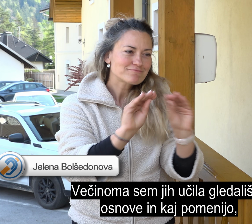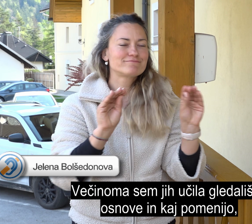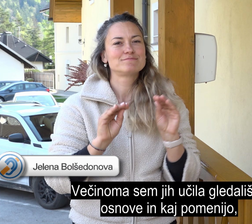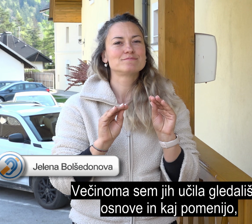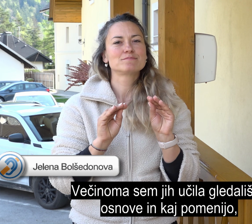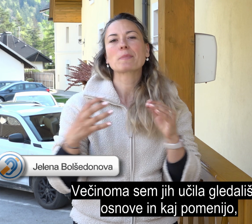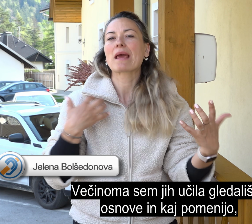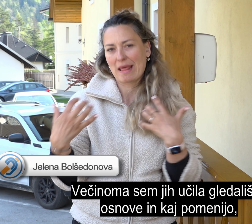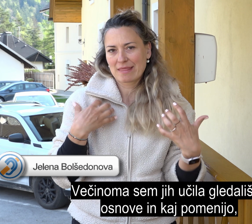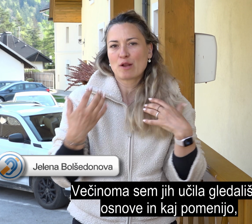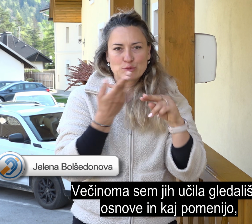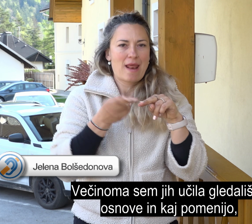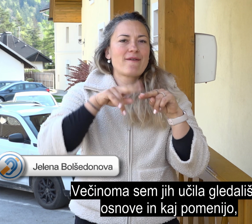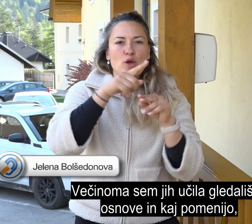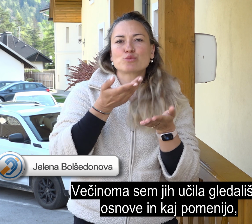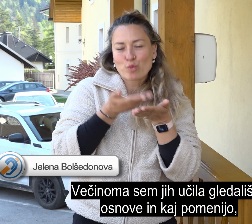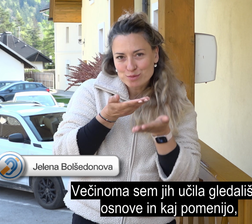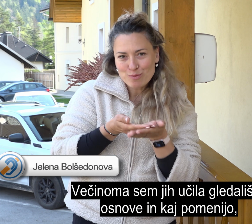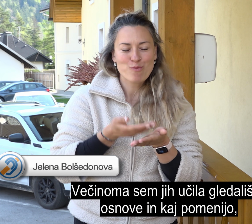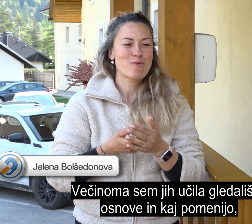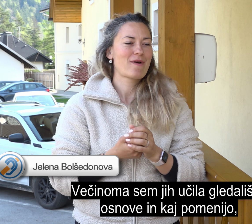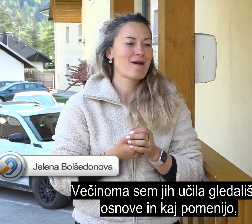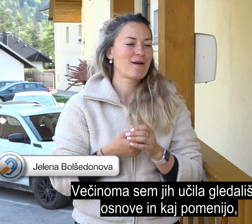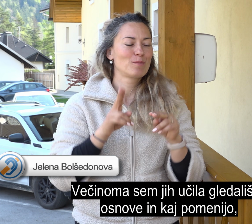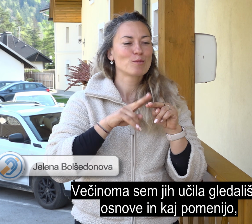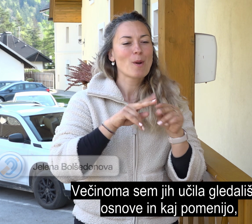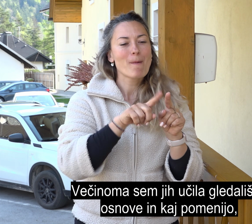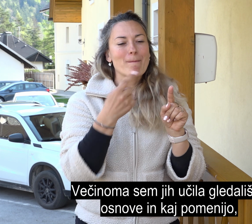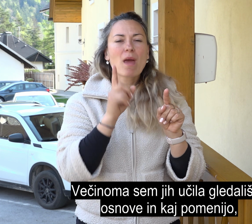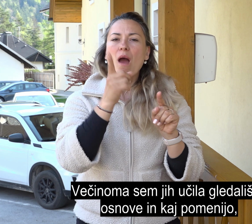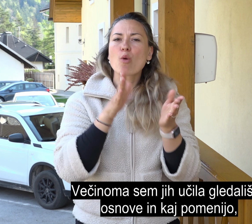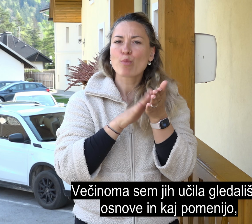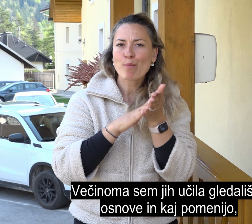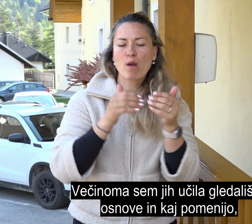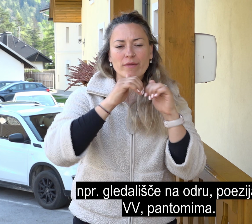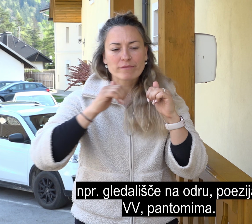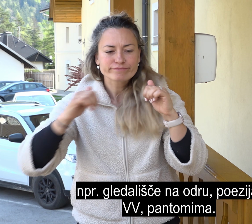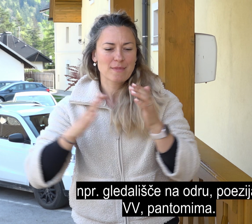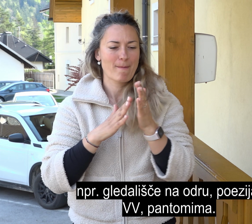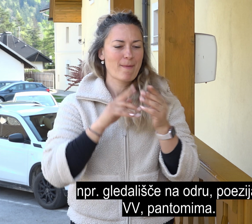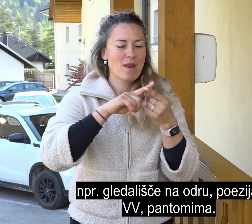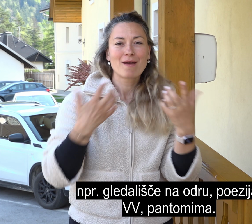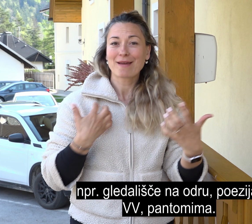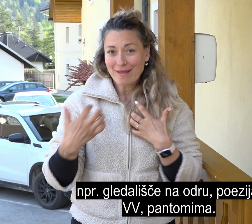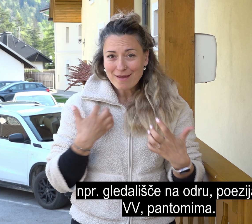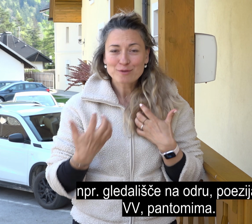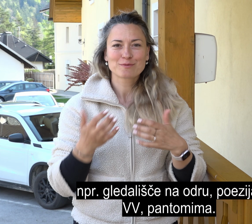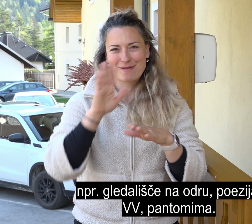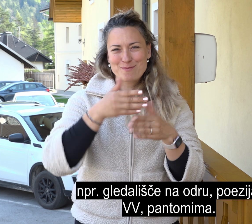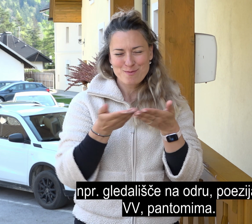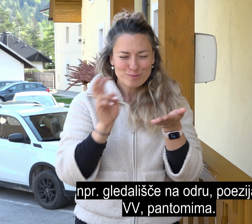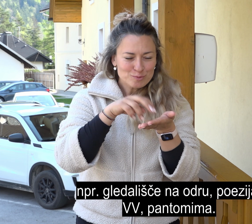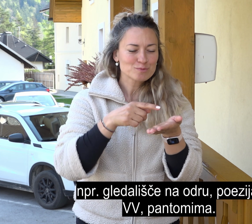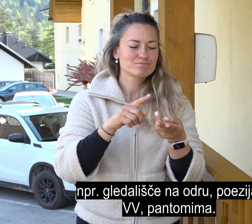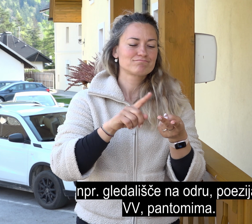Večinoma sem jih učila gledališke osnove in kaj pomenijo, na primer, gledališče na odru, poezija, VV,